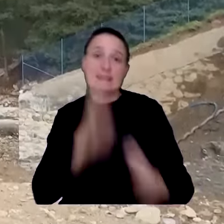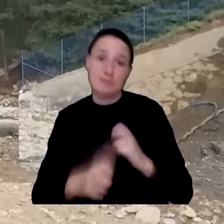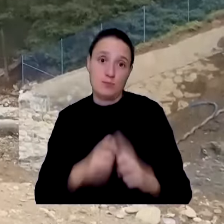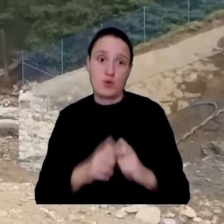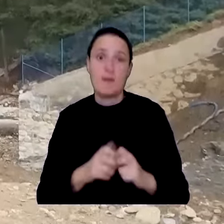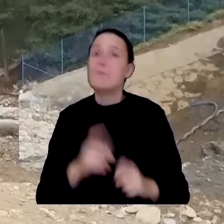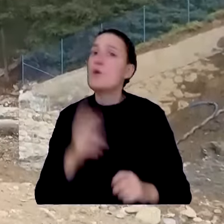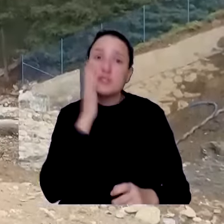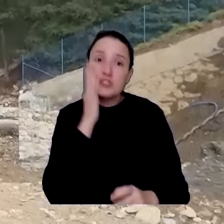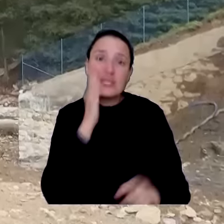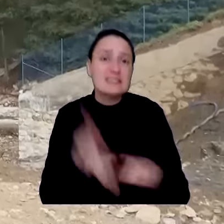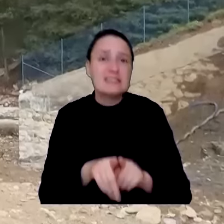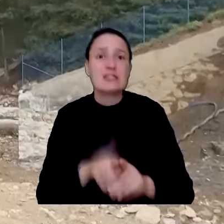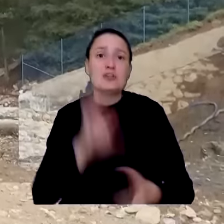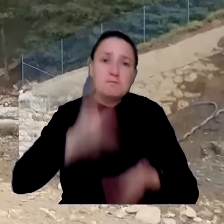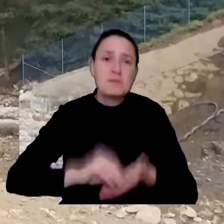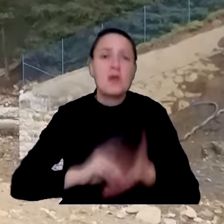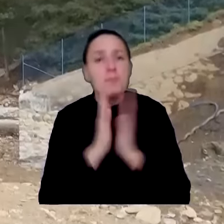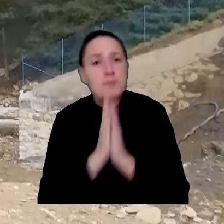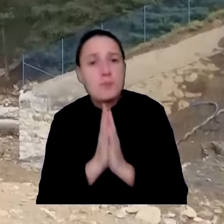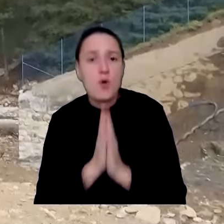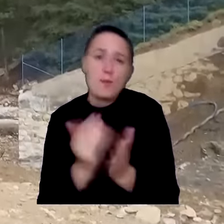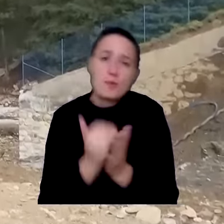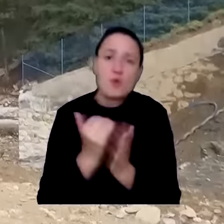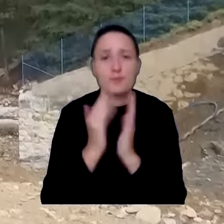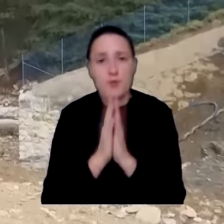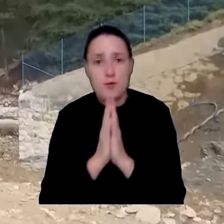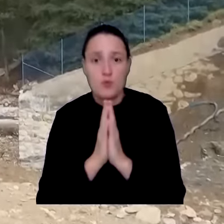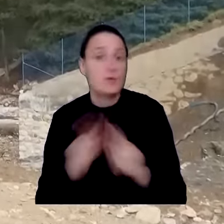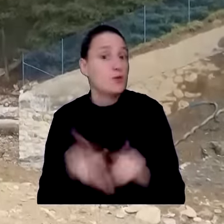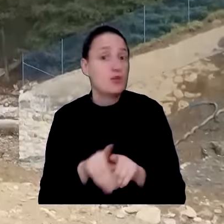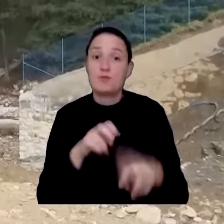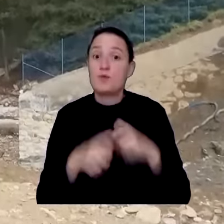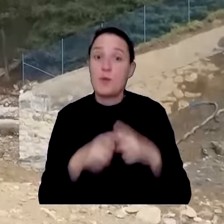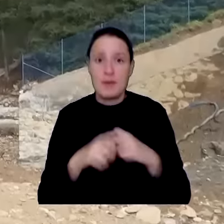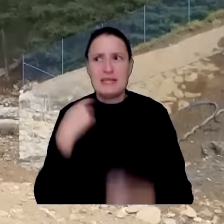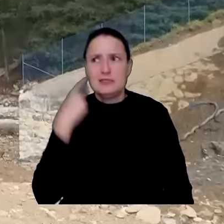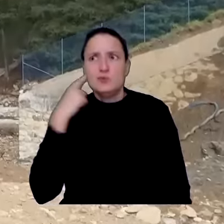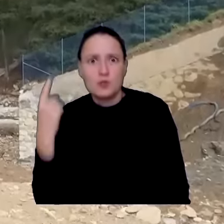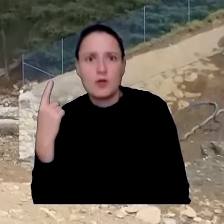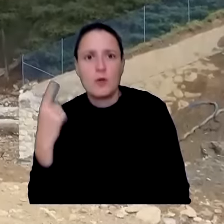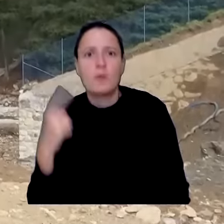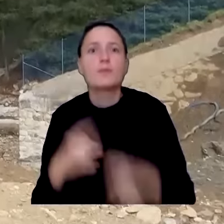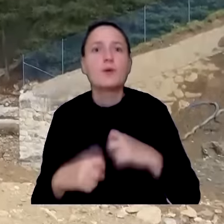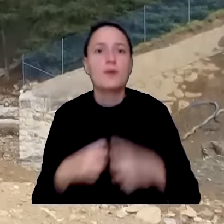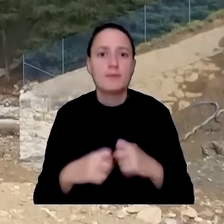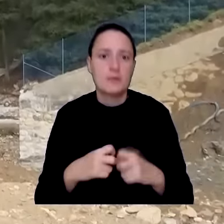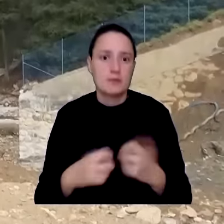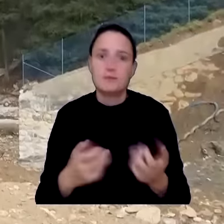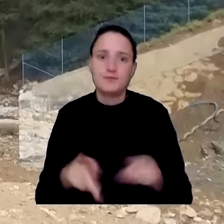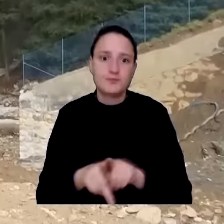o pomoc, którzy w końcu mają również spore problemy, o czym słyszałem, w kontekście